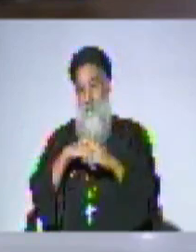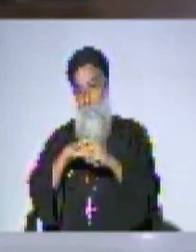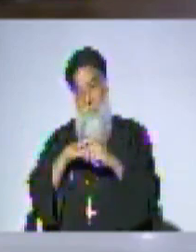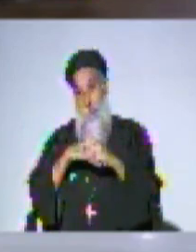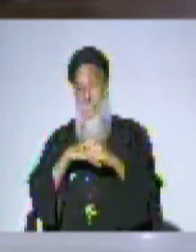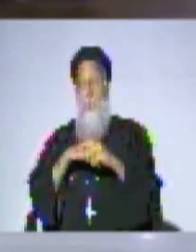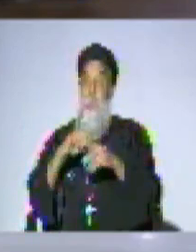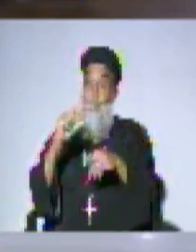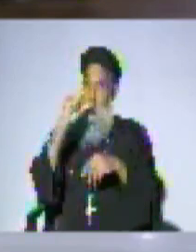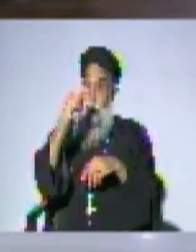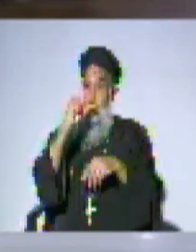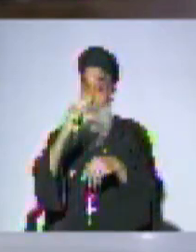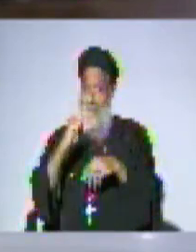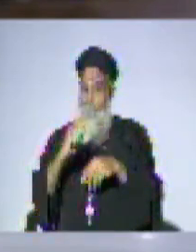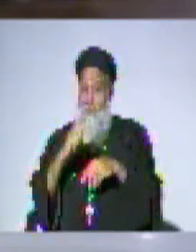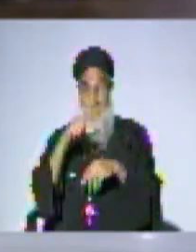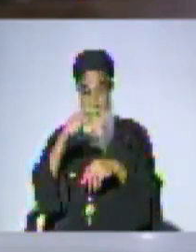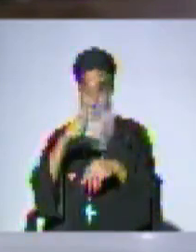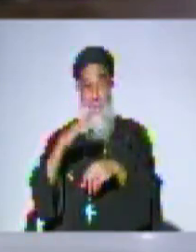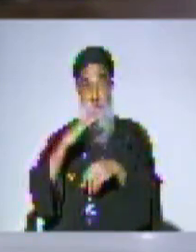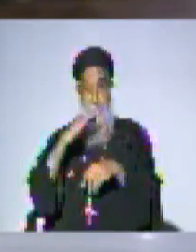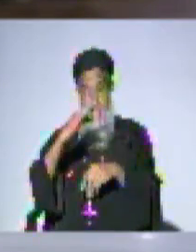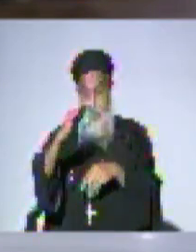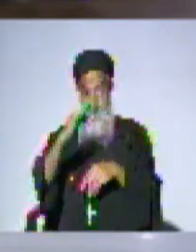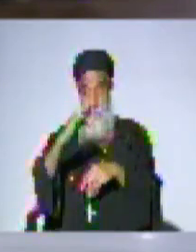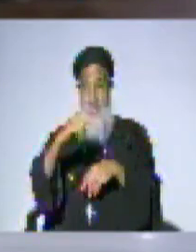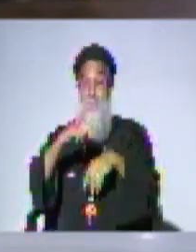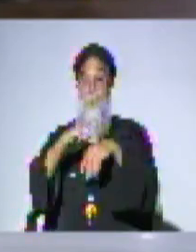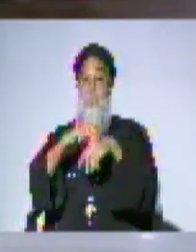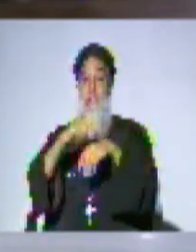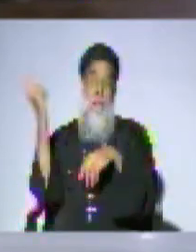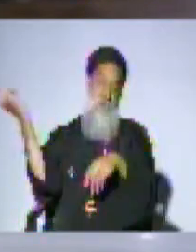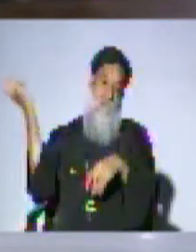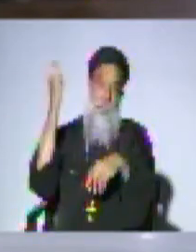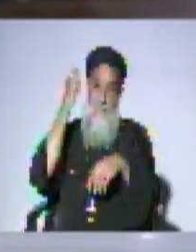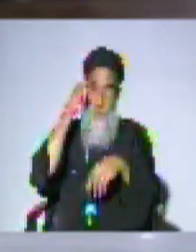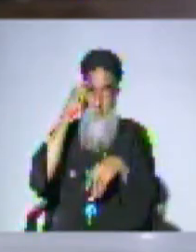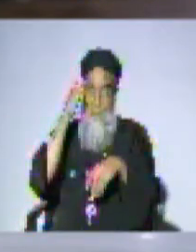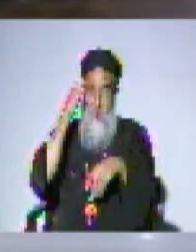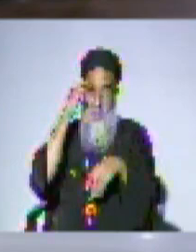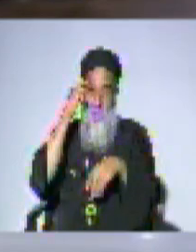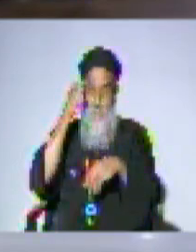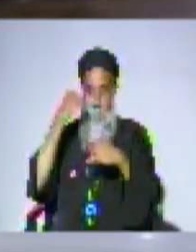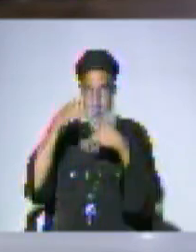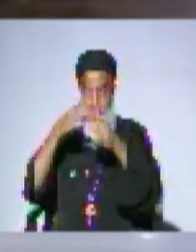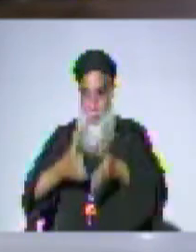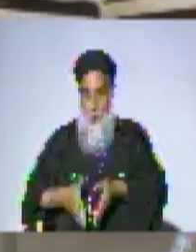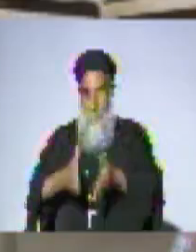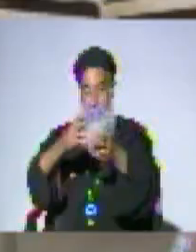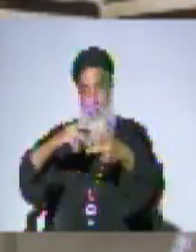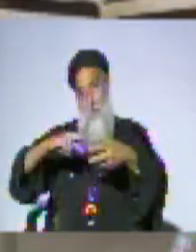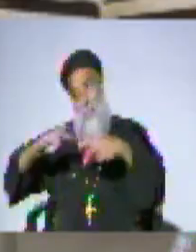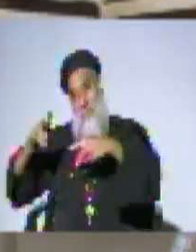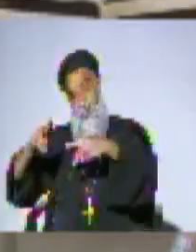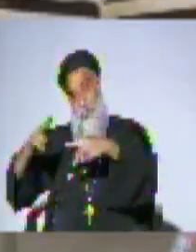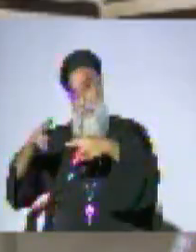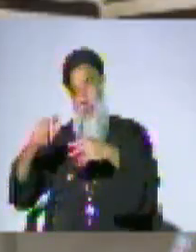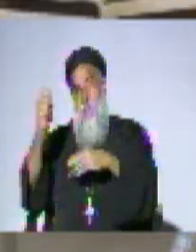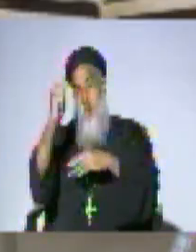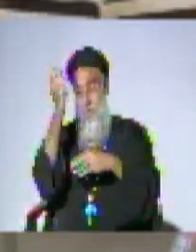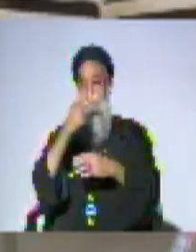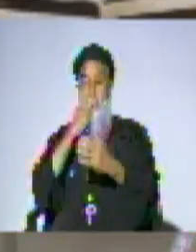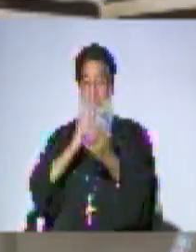يعني يعني في آيات ممكن الإنسان يفهمها بطريقة مختلفة عن نص